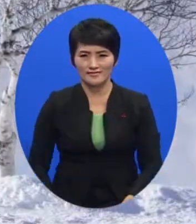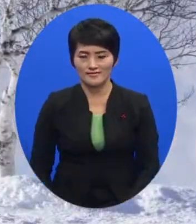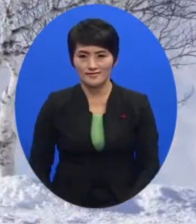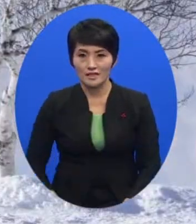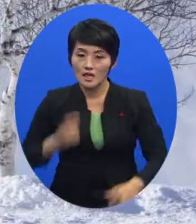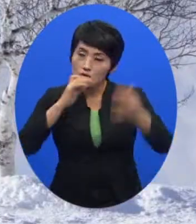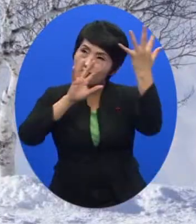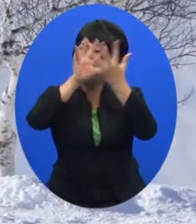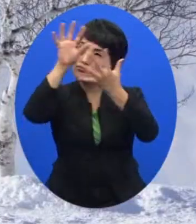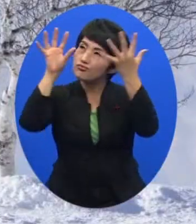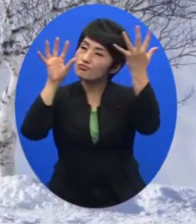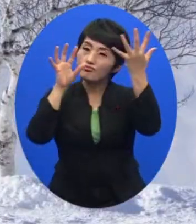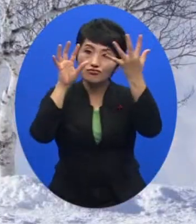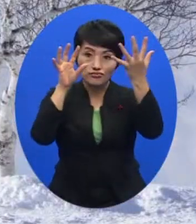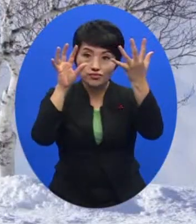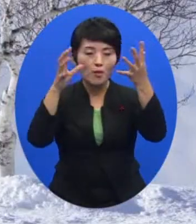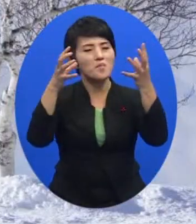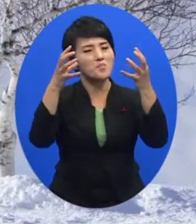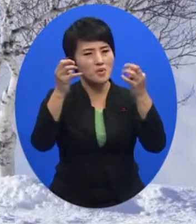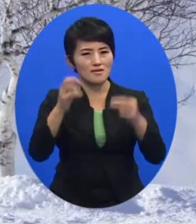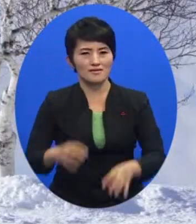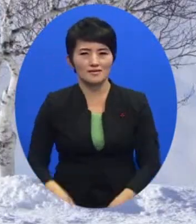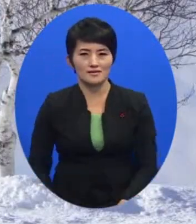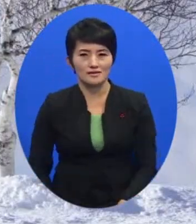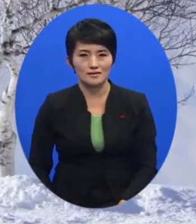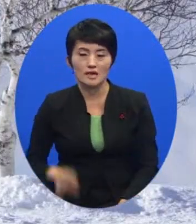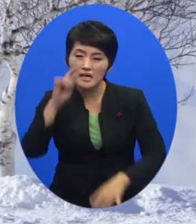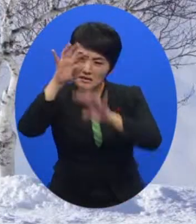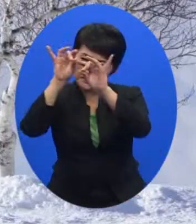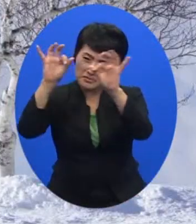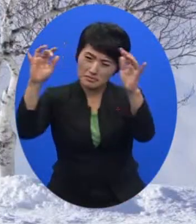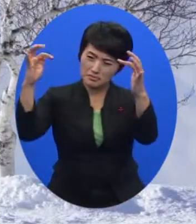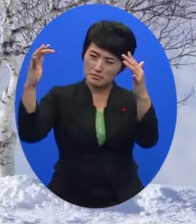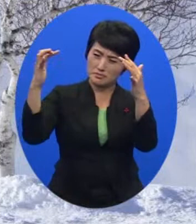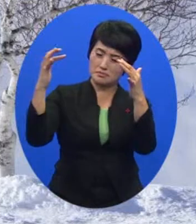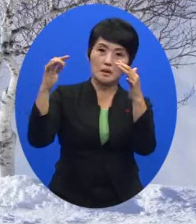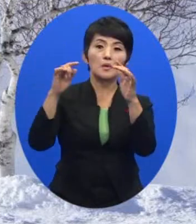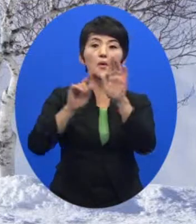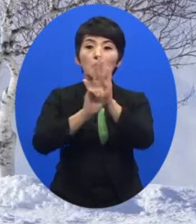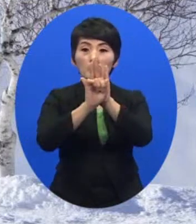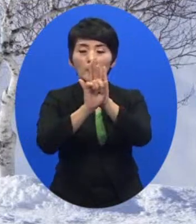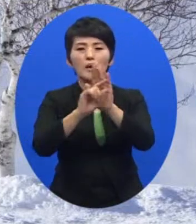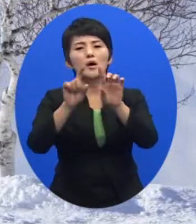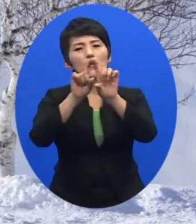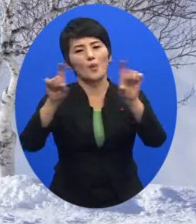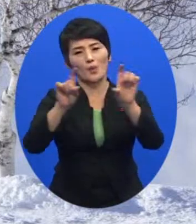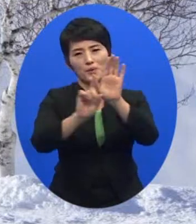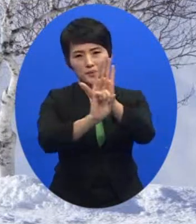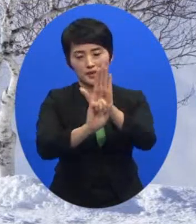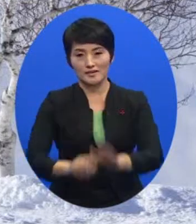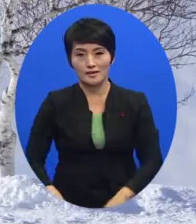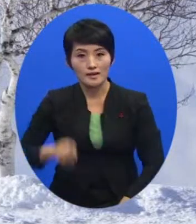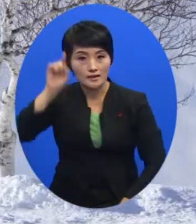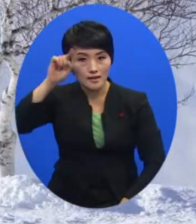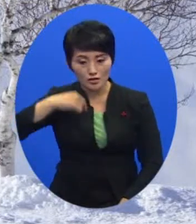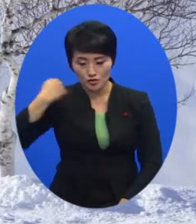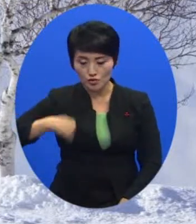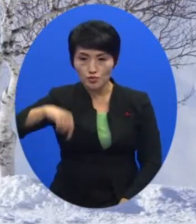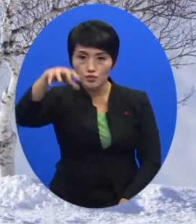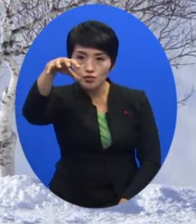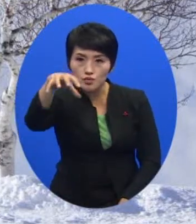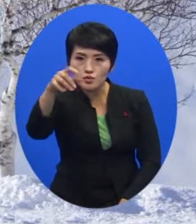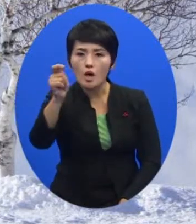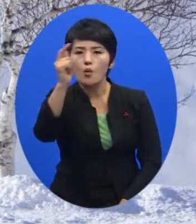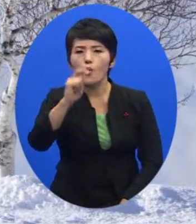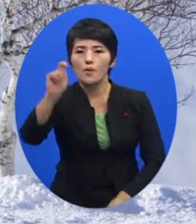현재 구름 영상 보시면 전국에 구름이 많이 끼어 있고요. 미세먼지 농도는 보통 수준입니다. 내일은 중국 북동 지방에 위치하고